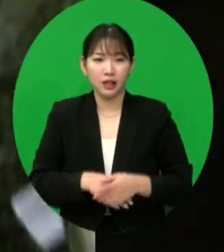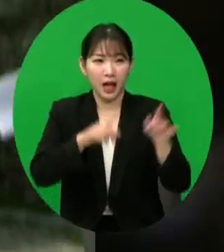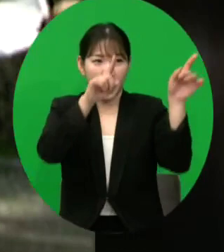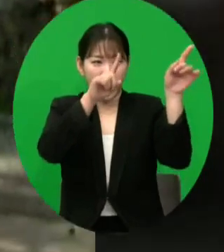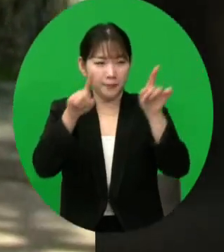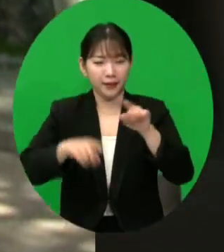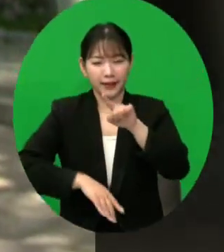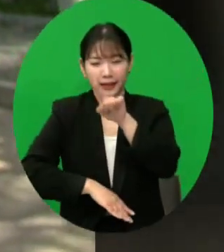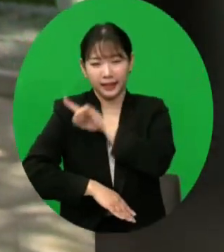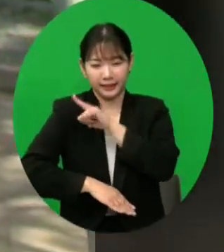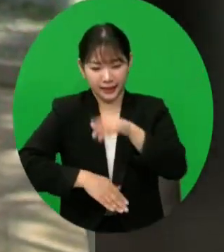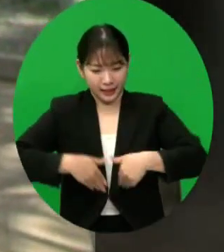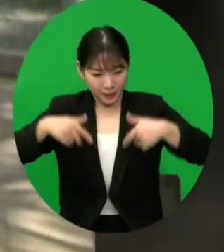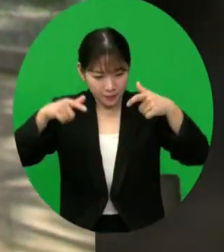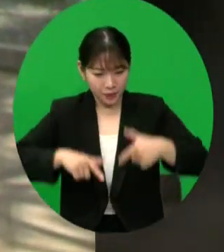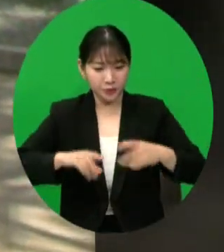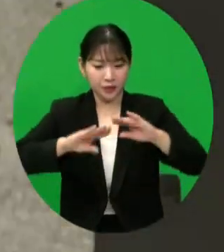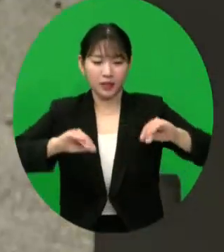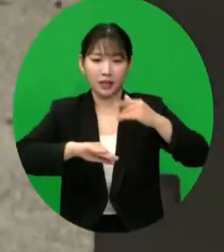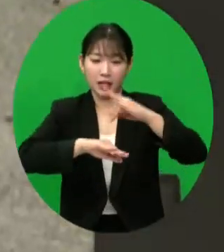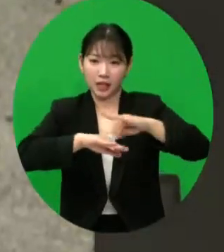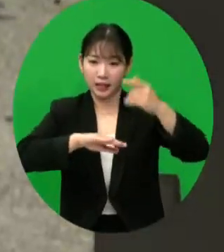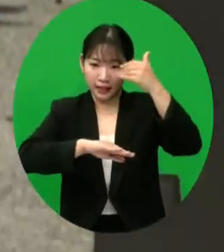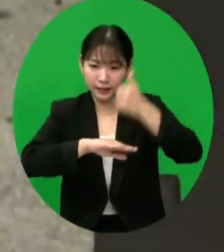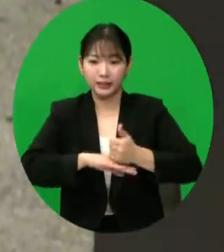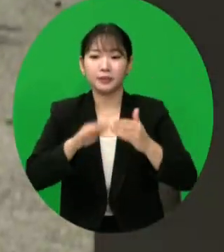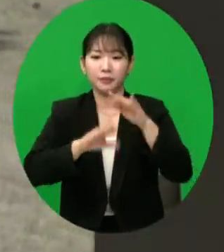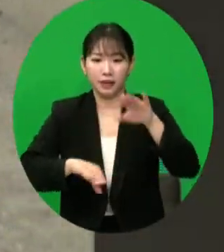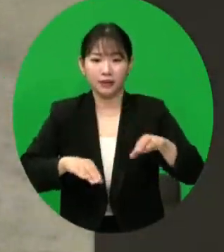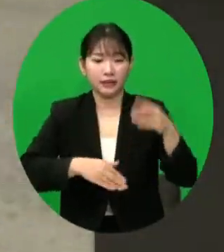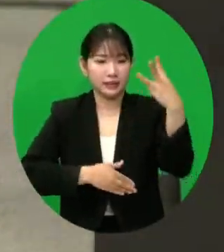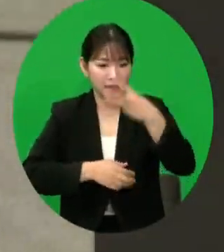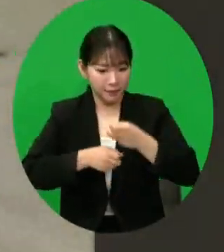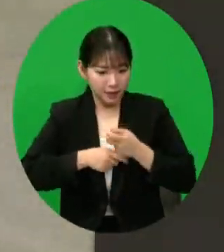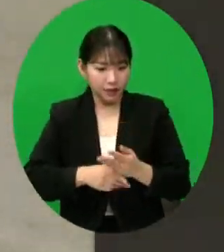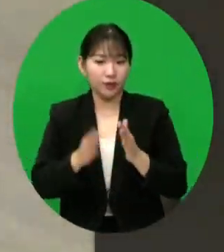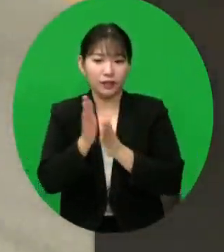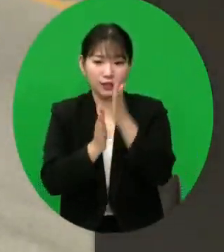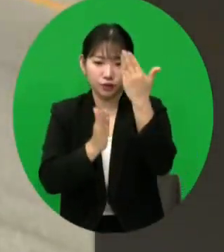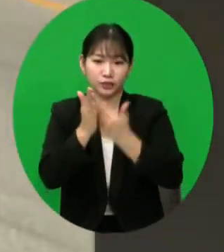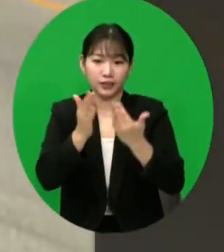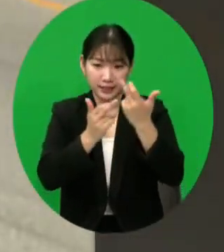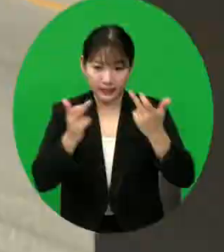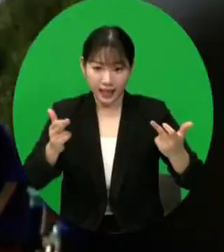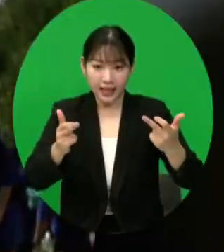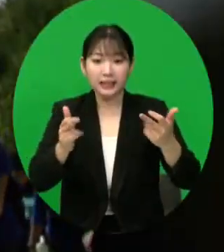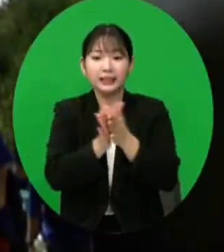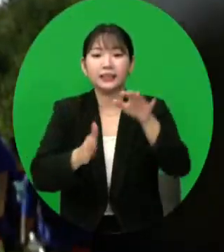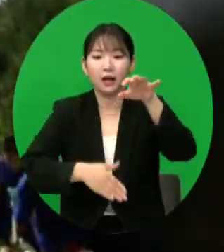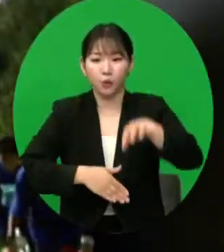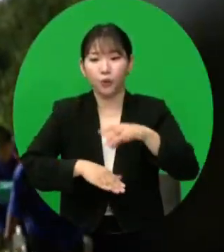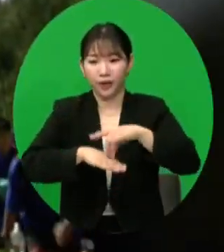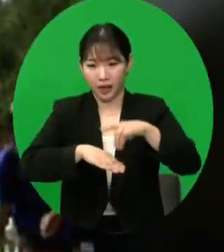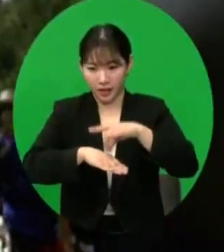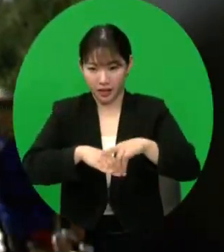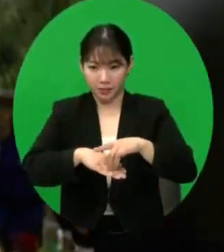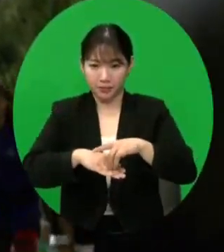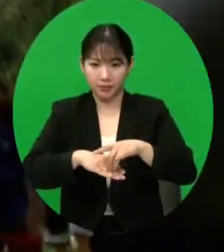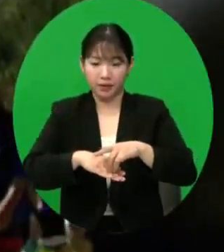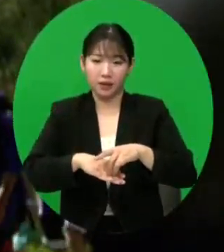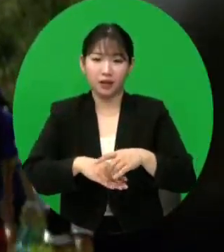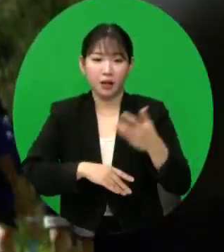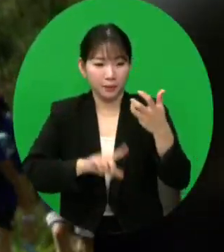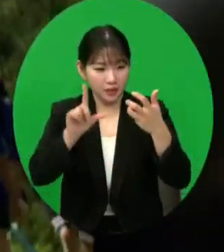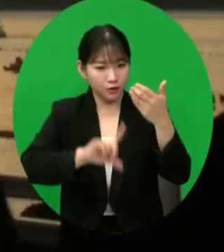한반도의 최남단인 해남 땅끝마을. 삼천리 금수강산의 시작점인 땅끝마을은 80-90년대 국토순례의